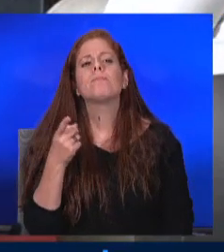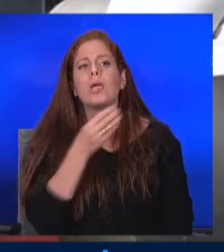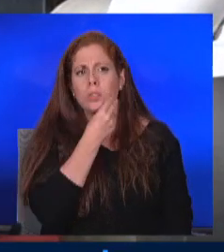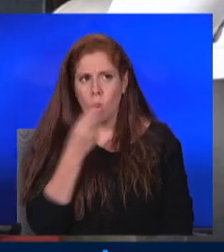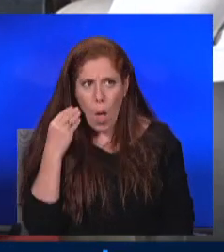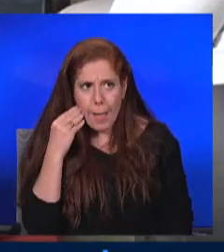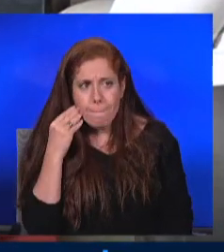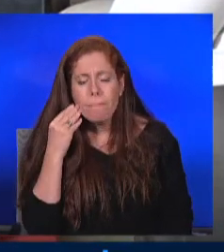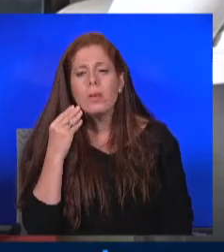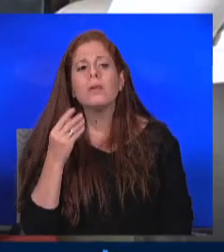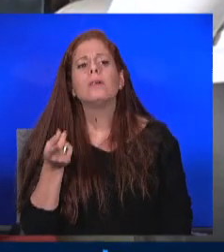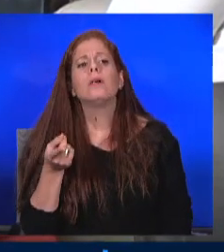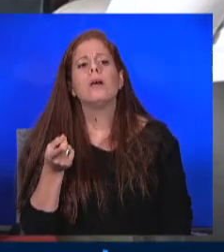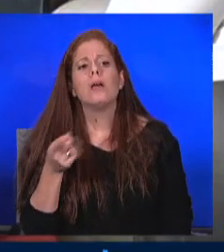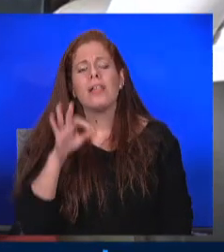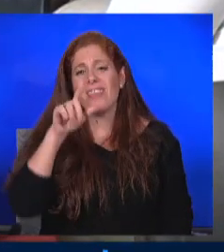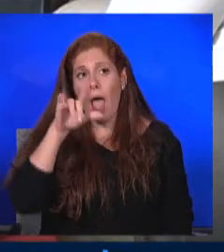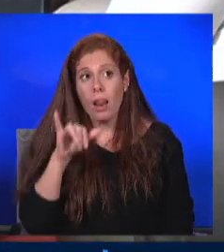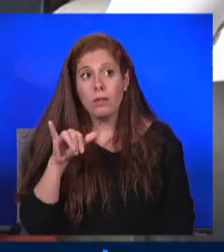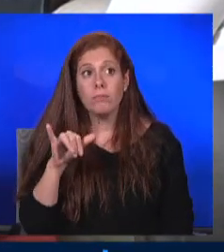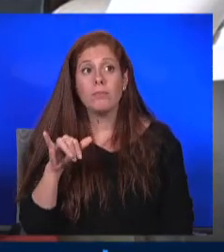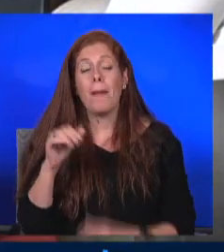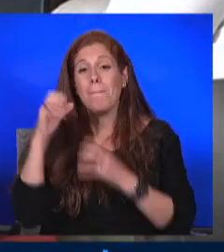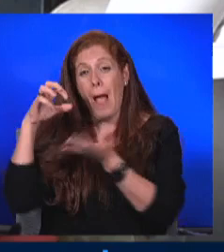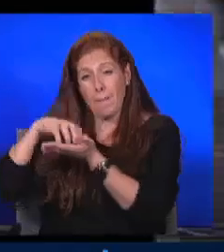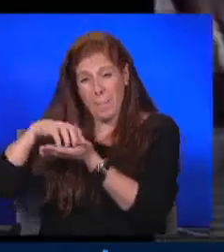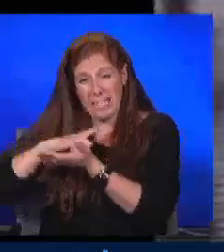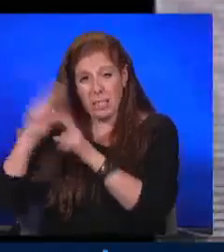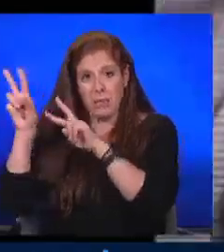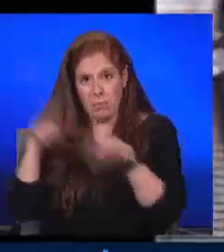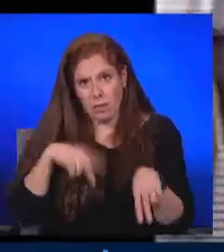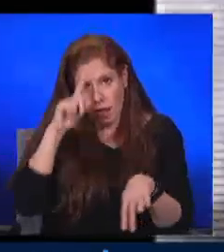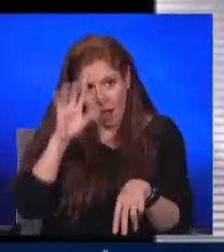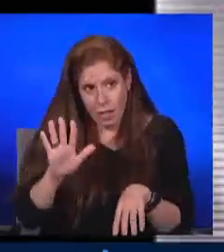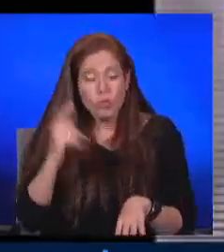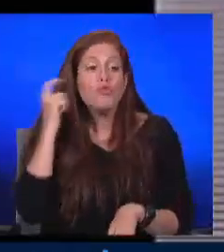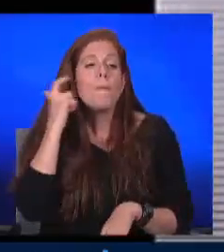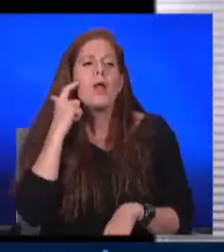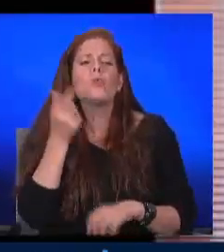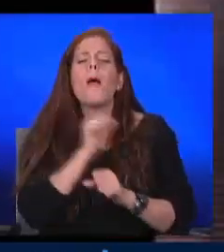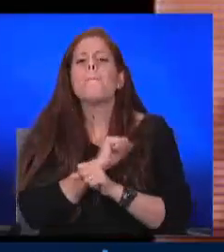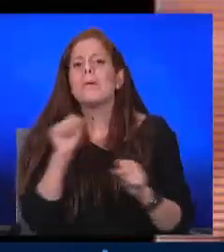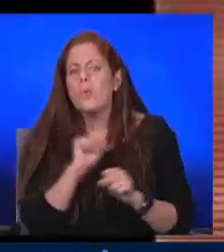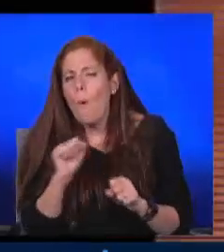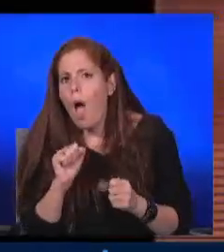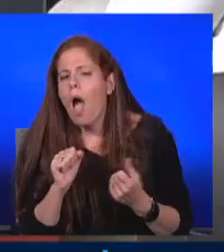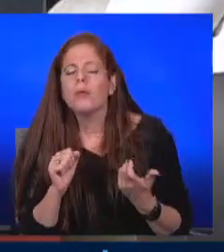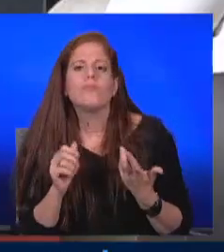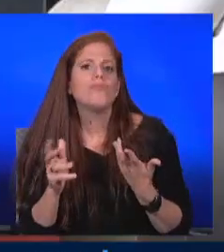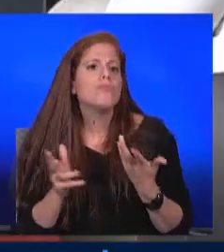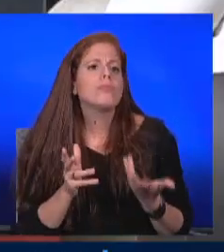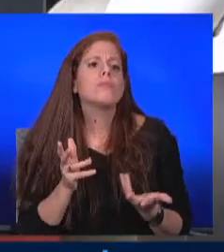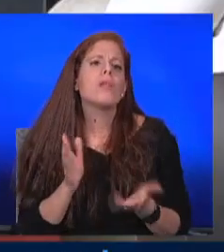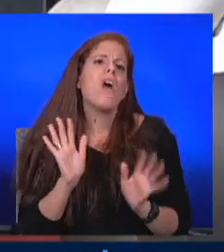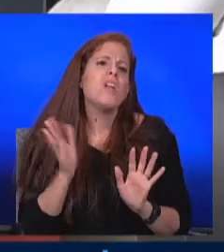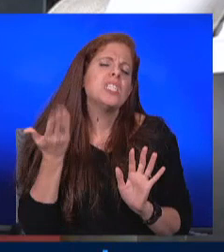צהריים. טלי הייתה בדרכה הביתה מהבסיס, ככה ידענו. שמענו שהיה איזשהו פיגוע, אבל זה